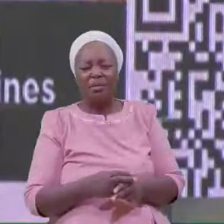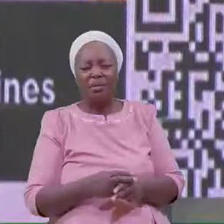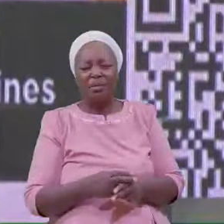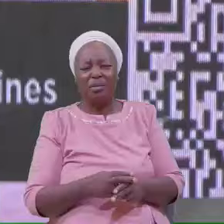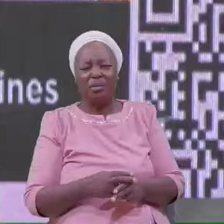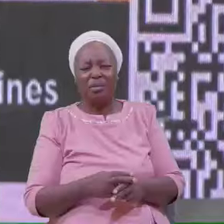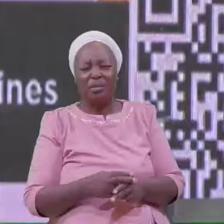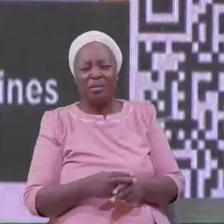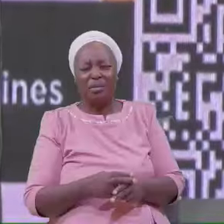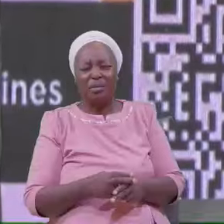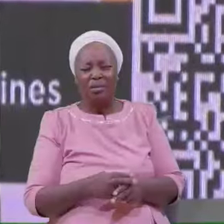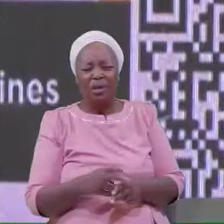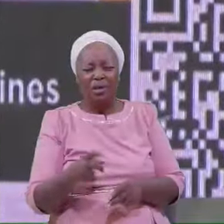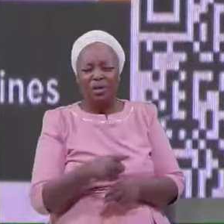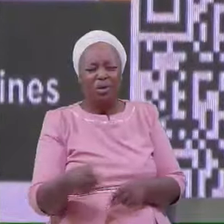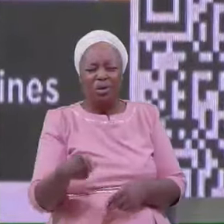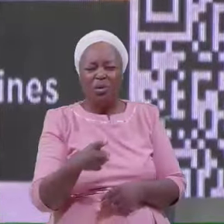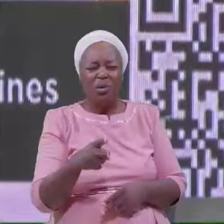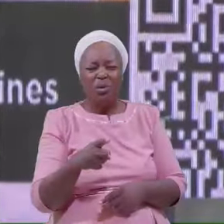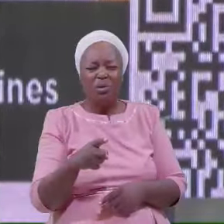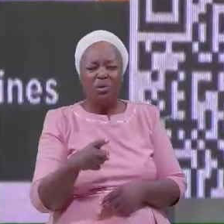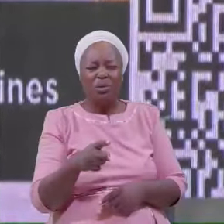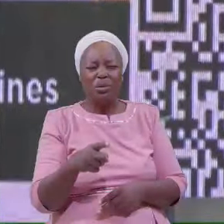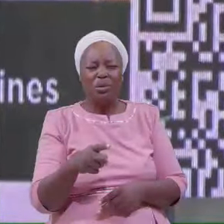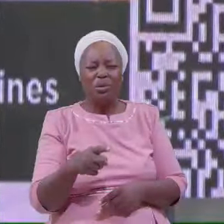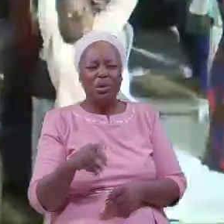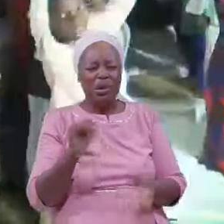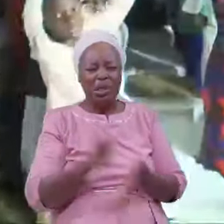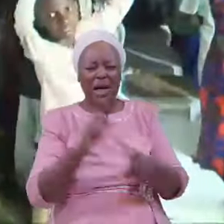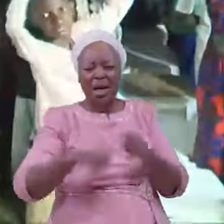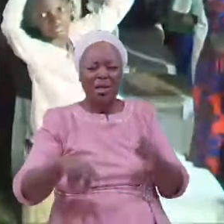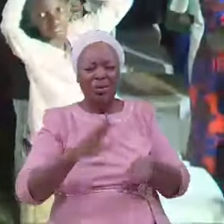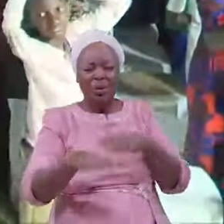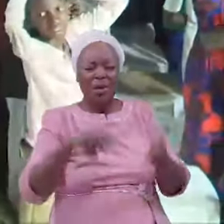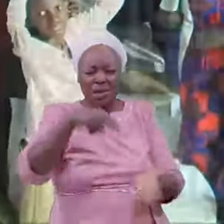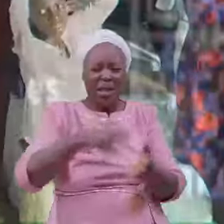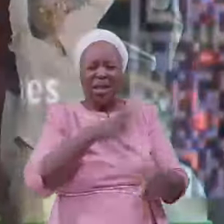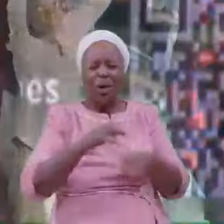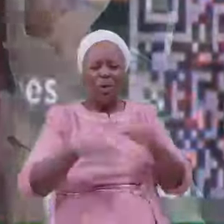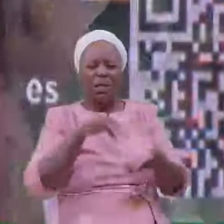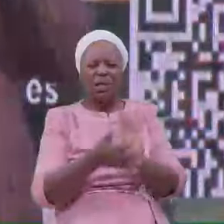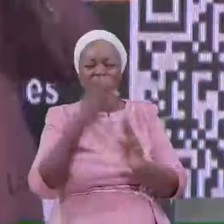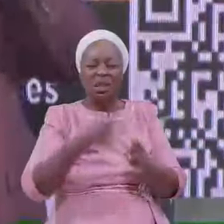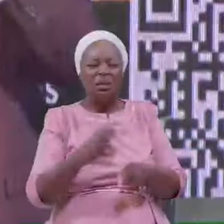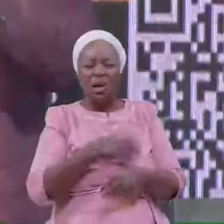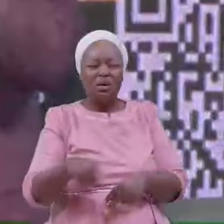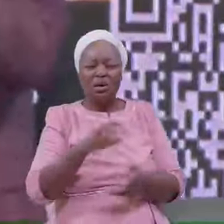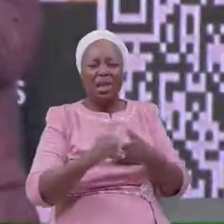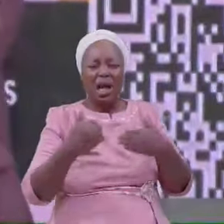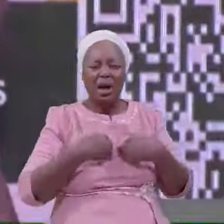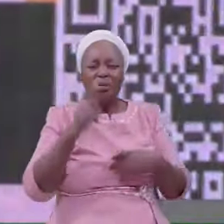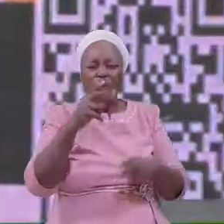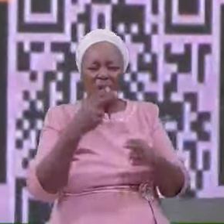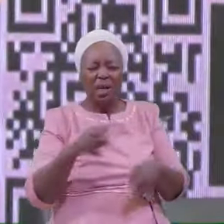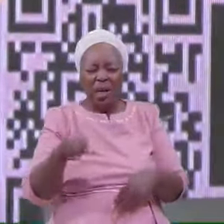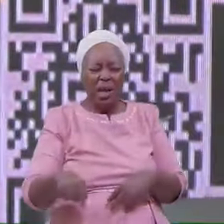lumayas ka sa pangalan ng Panginoon. Rise up and walk. Ang lahat ng hindi makalakad, tumindig. Have one leg shorter than the other.